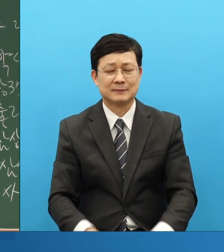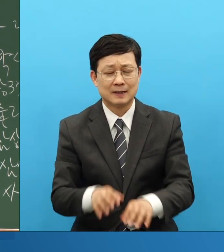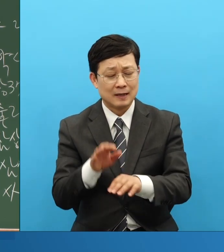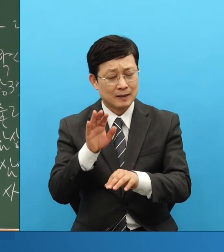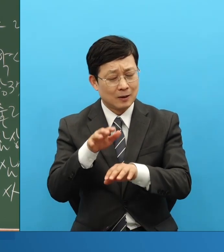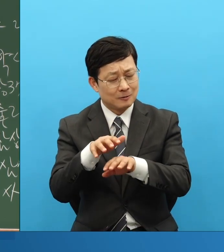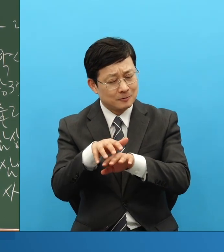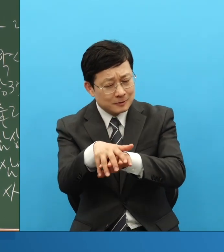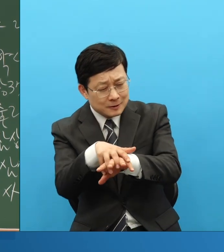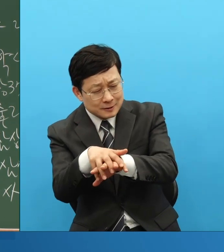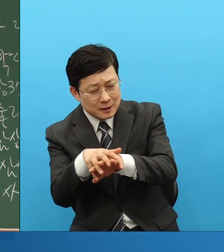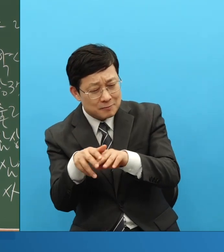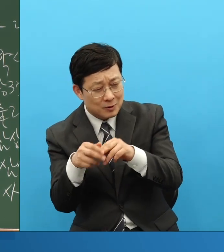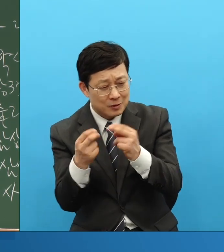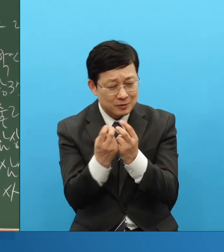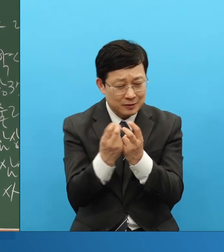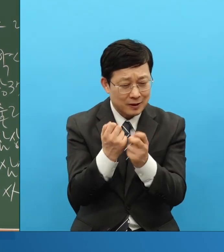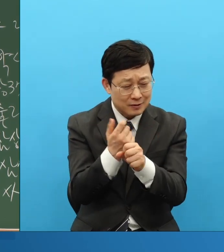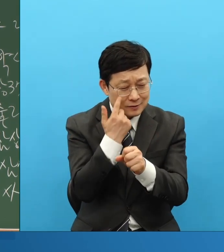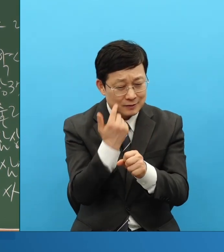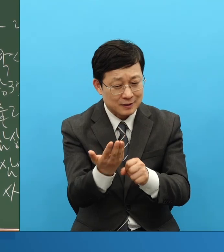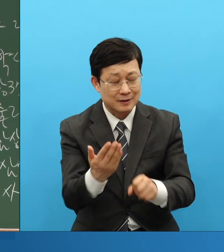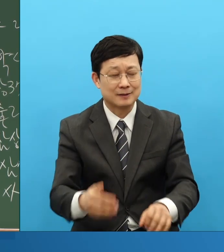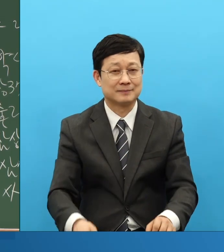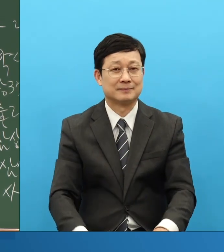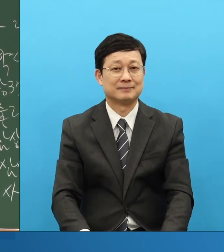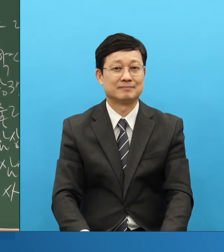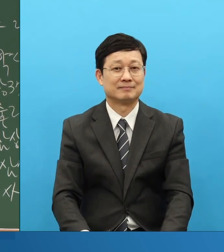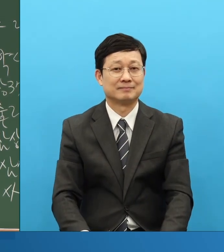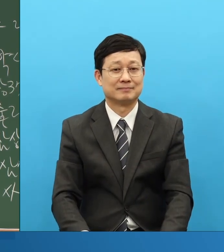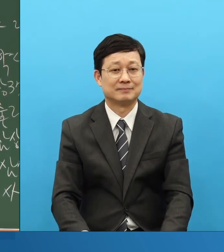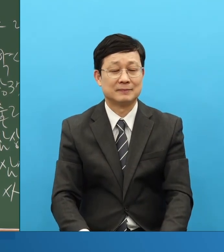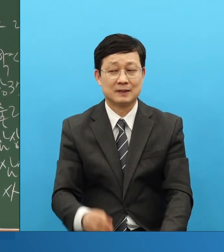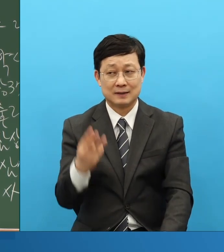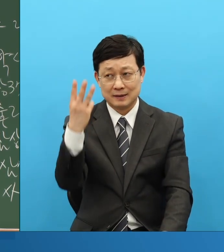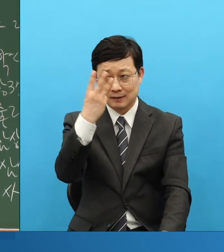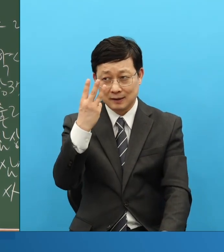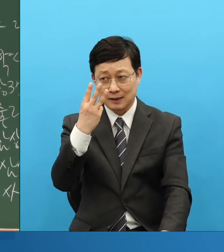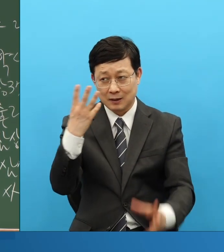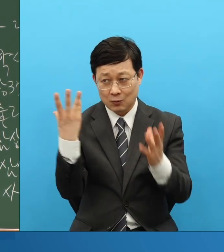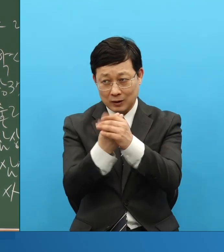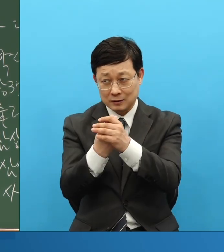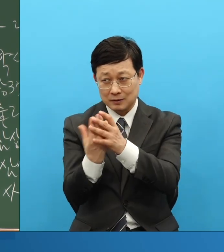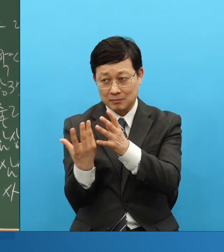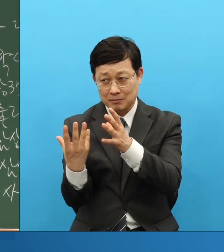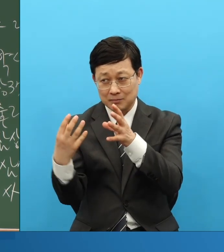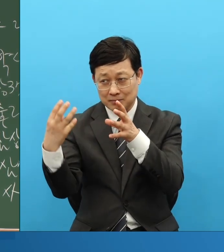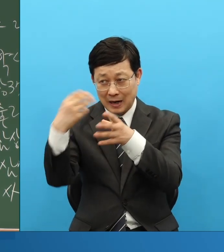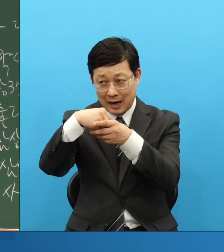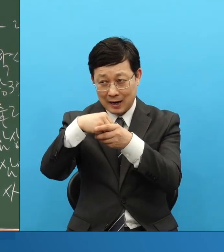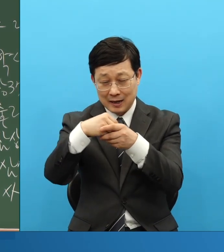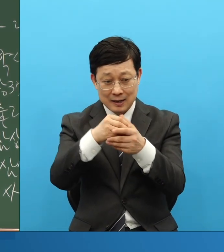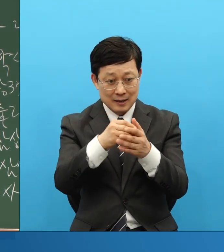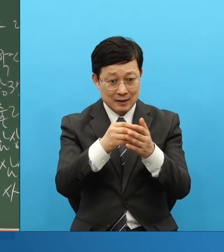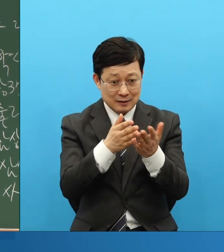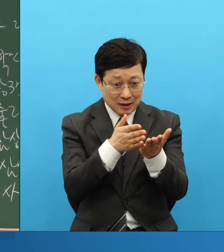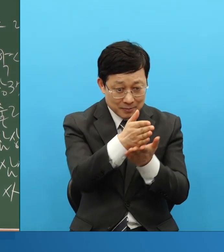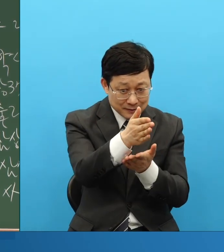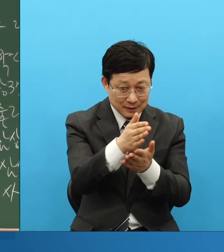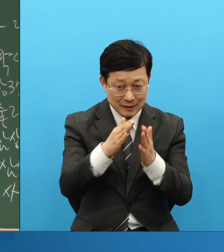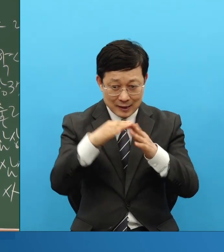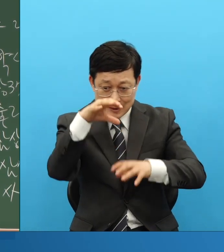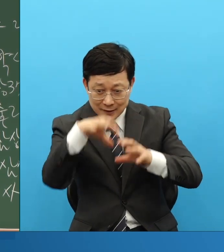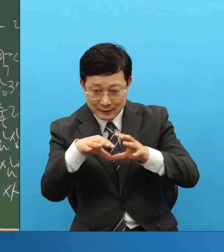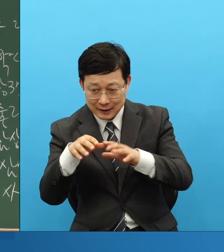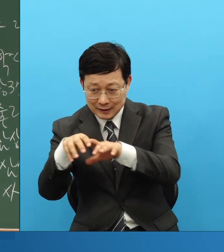거냐? And what are you going to do? What kind of system will you use there? 이 세 개가 합쳐져야 캠프가 제대로 되는 거예요. These three things must